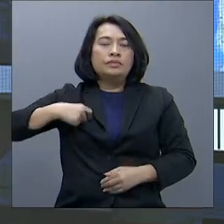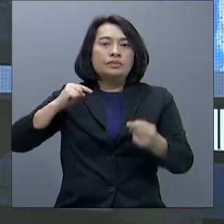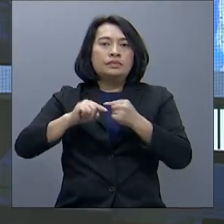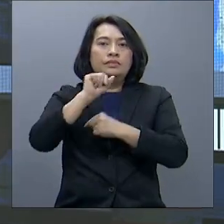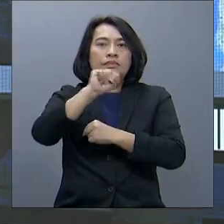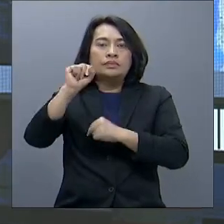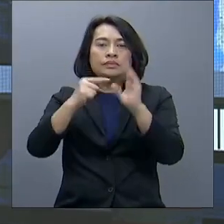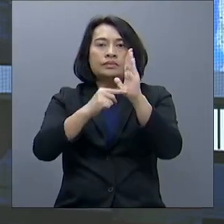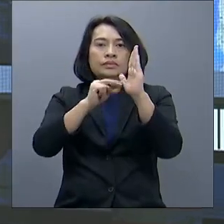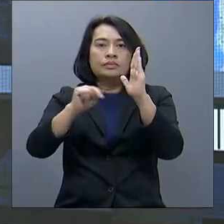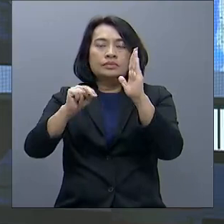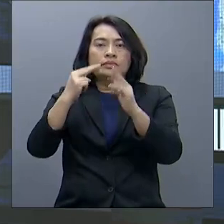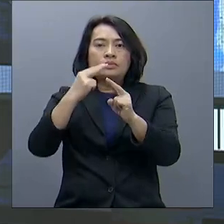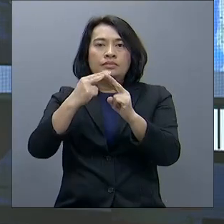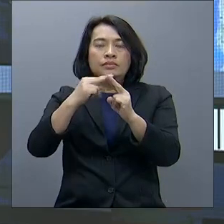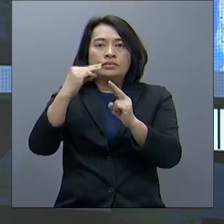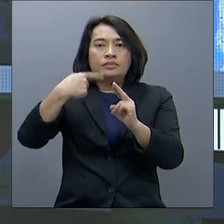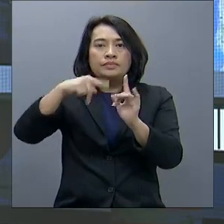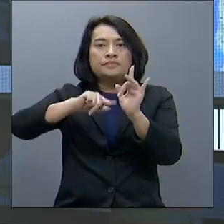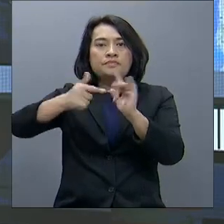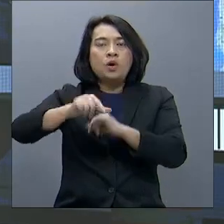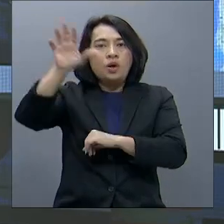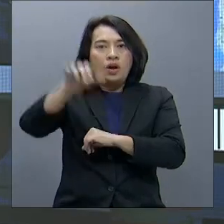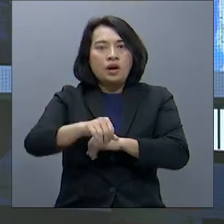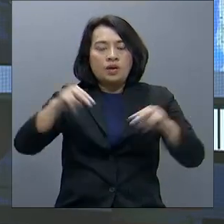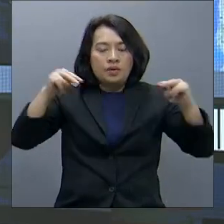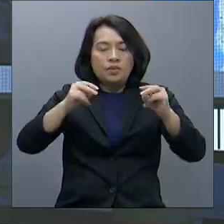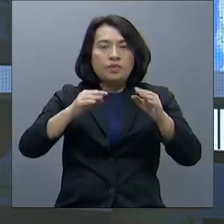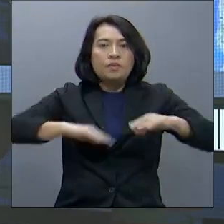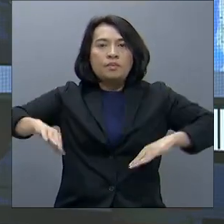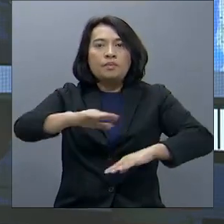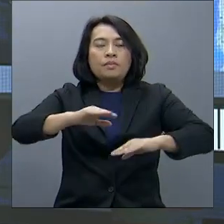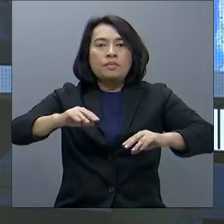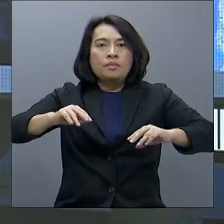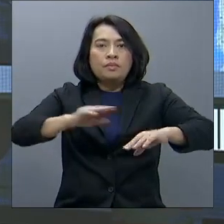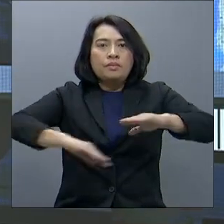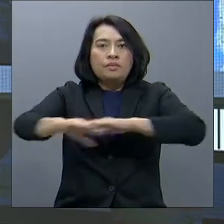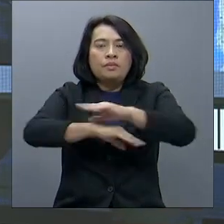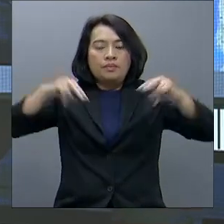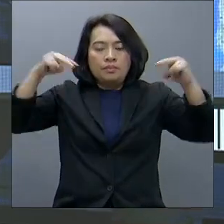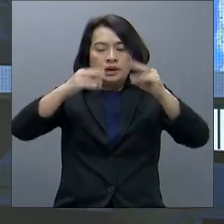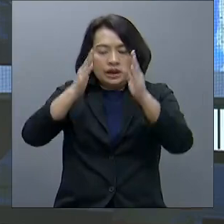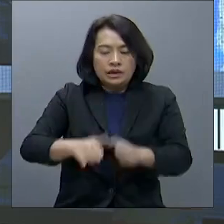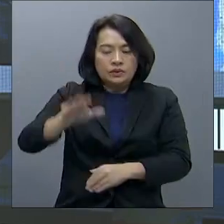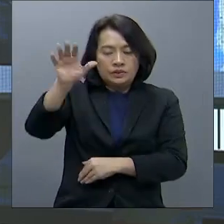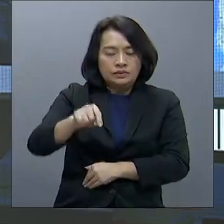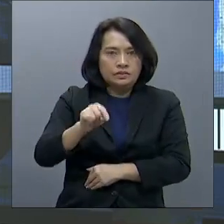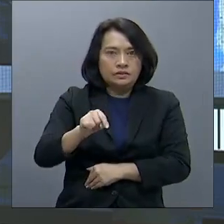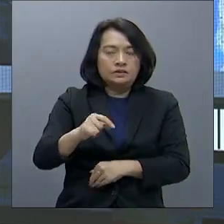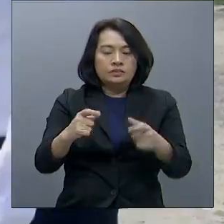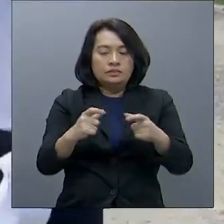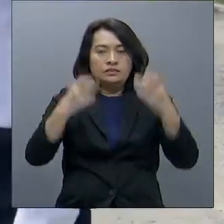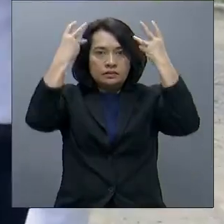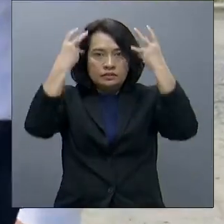บุรีค่ะลงพื้นที่ไปหาพยานบุคคลเพื่อที่จะมายืนยันว่าป้าคนนี้มีสิทธิ์ที่จะได้บัตรประชาชนเป็นคนไทยค่ะ